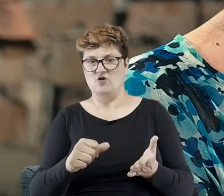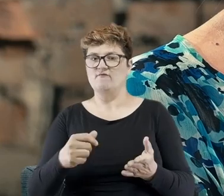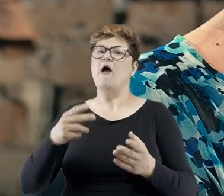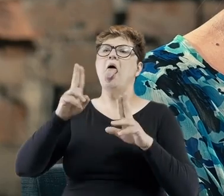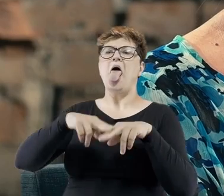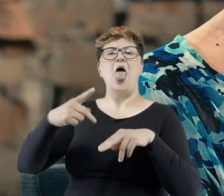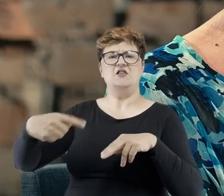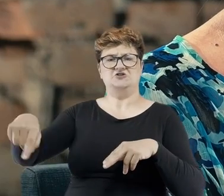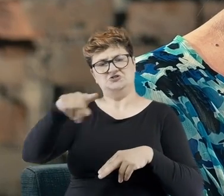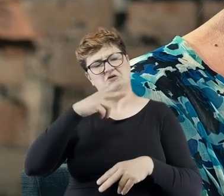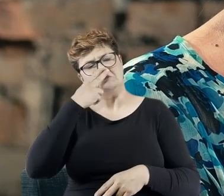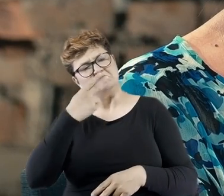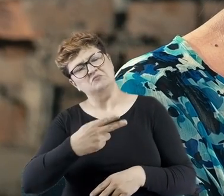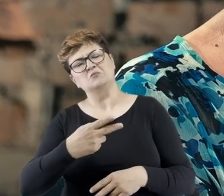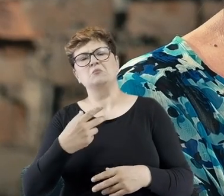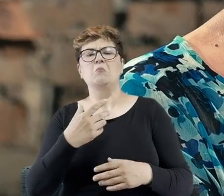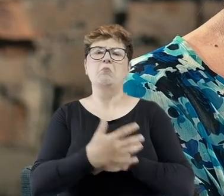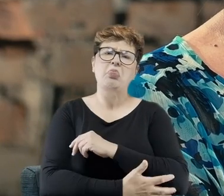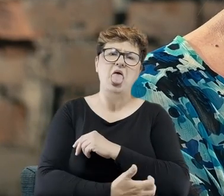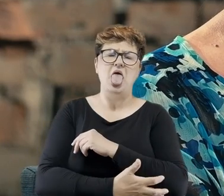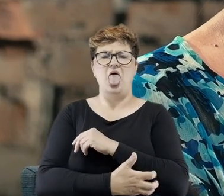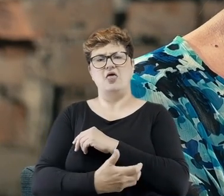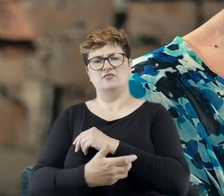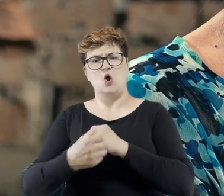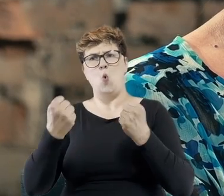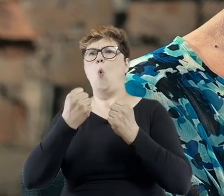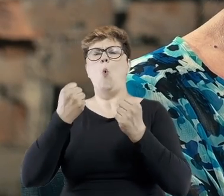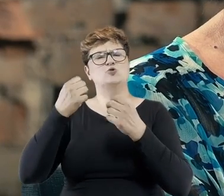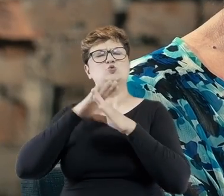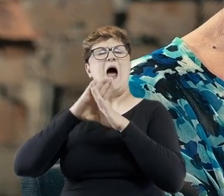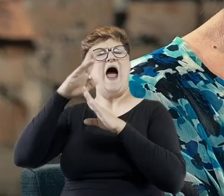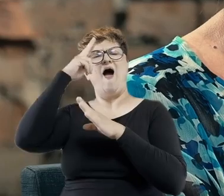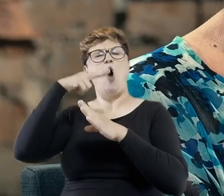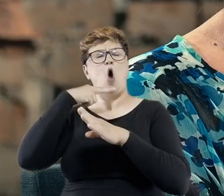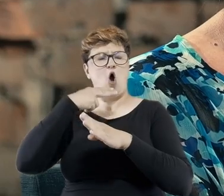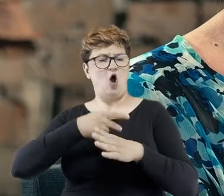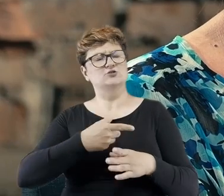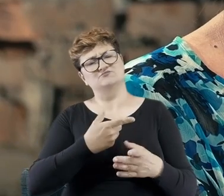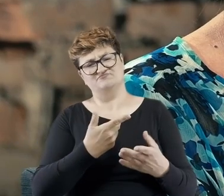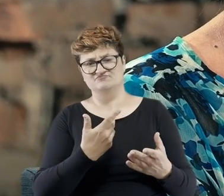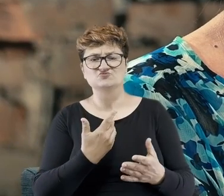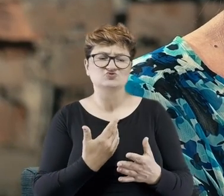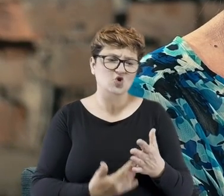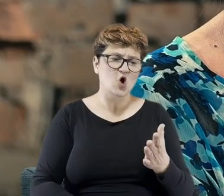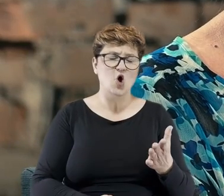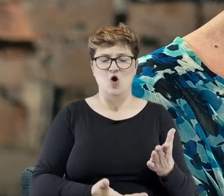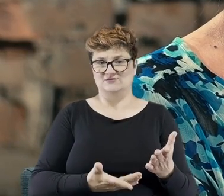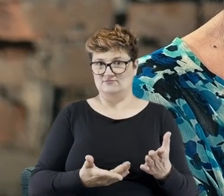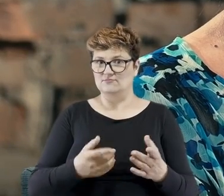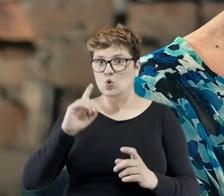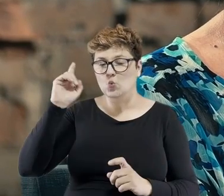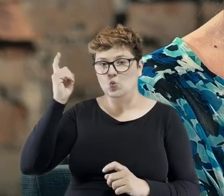wszyscy inni uważali ją za właśnie takie biedne widmo, córkę tego wielkiego Przybyszewskiego, ale w zasadzie